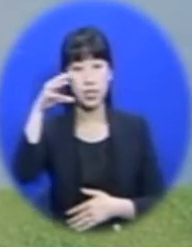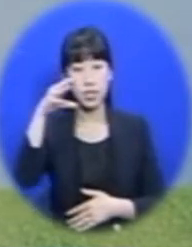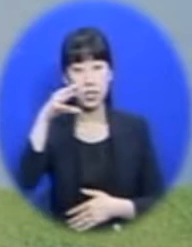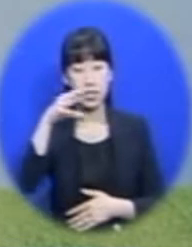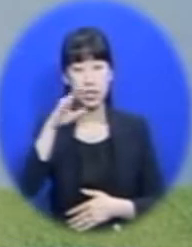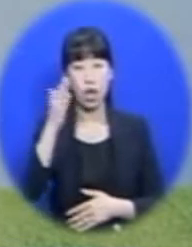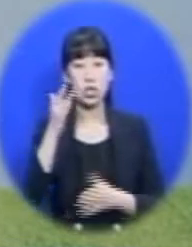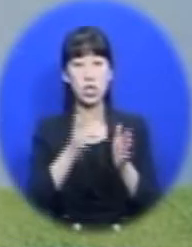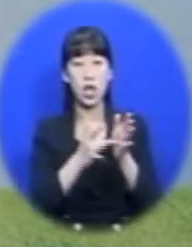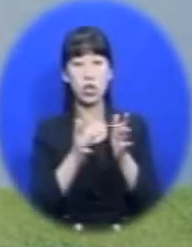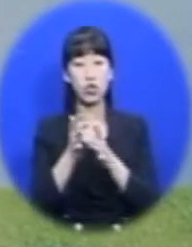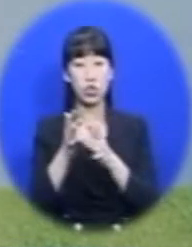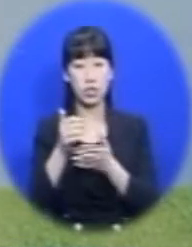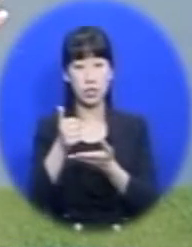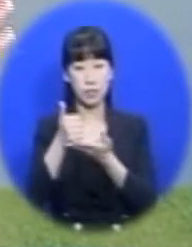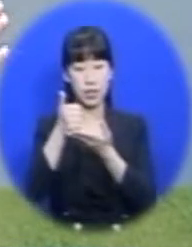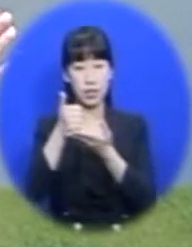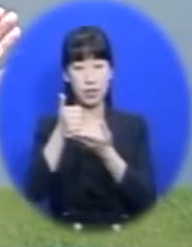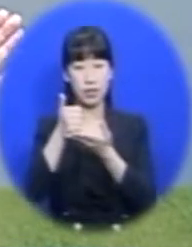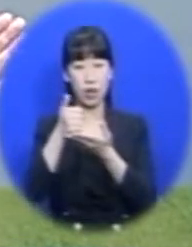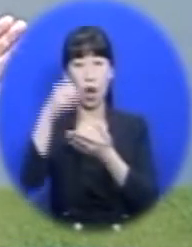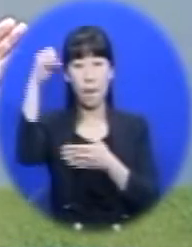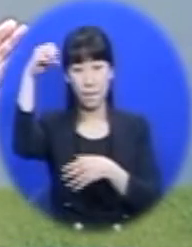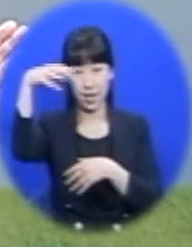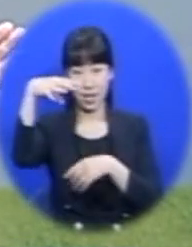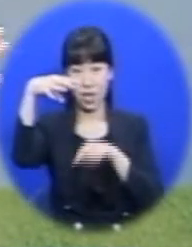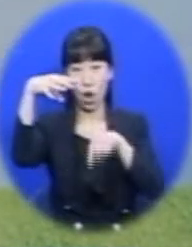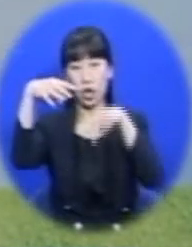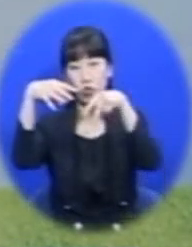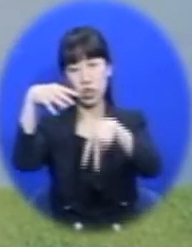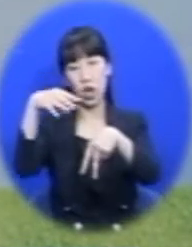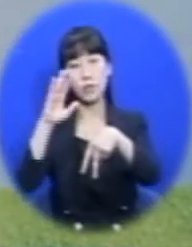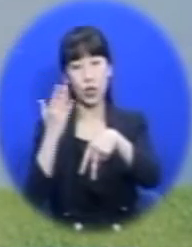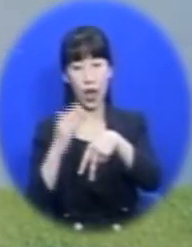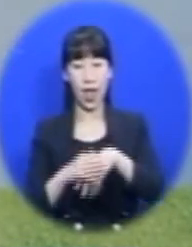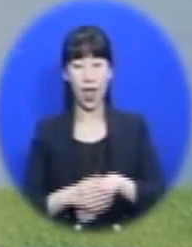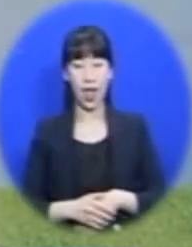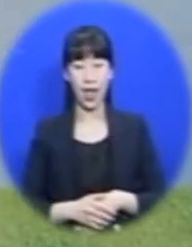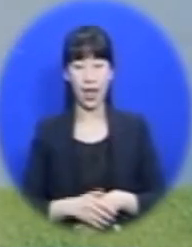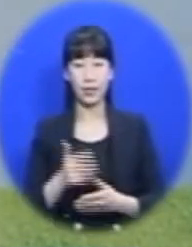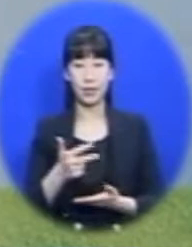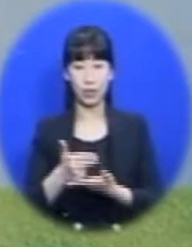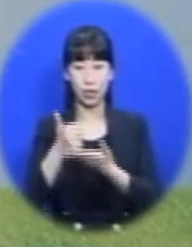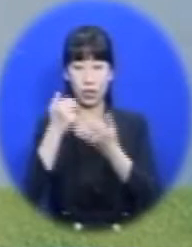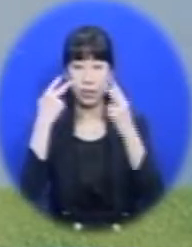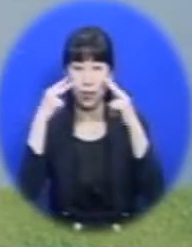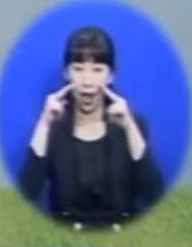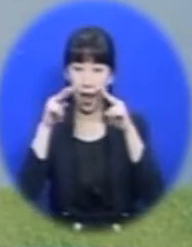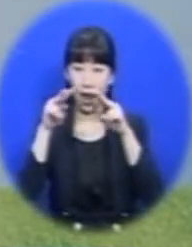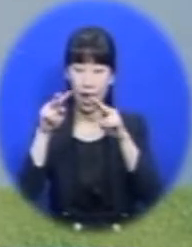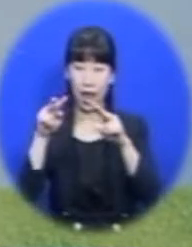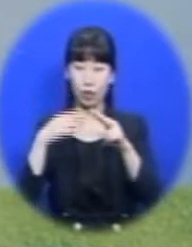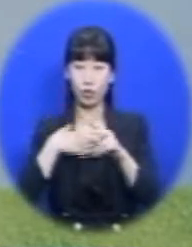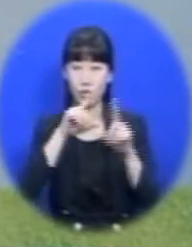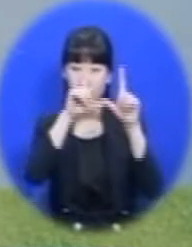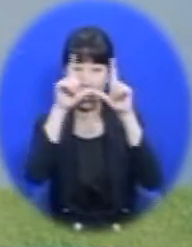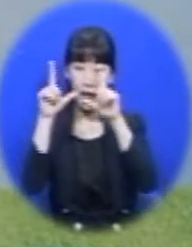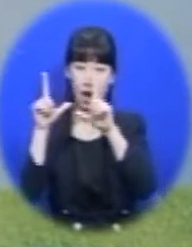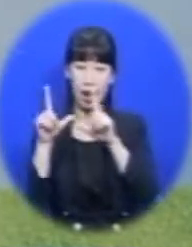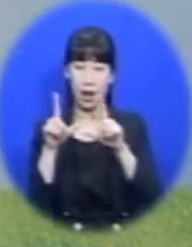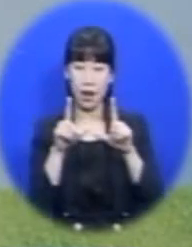빛 가운데 여러분이 계속 나가서시면 됩니다. 주님을 향하여 여러분의 삶의 방향의 틀을